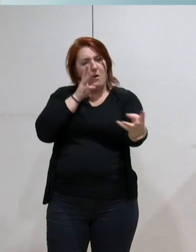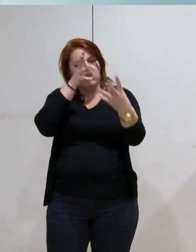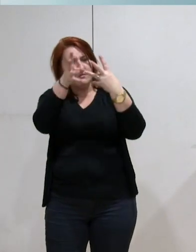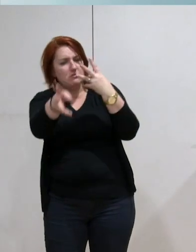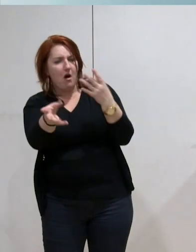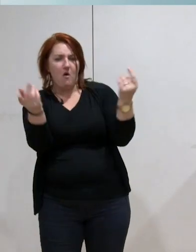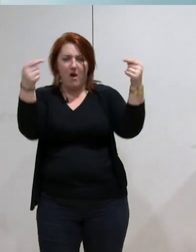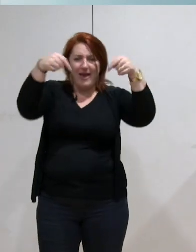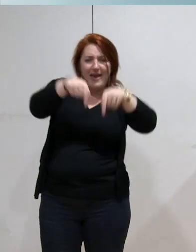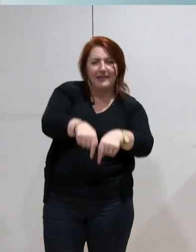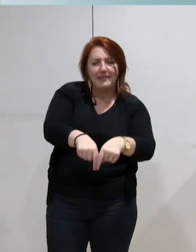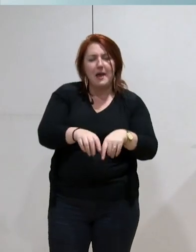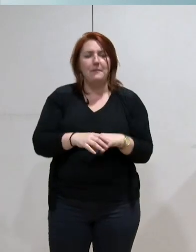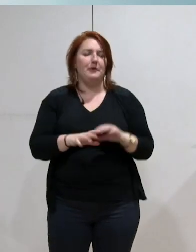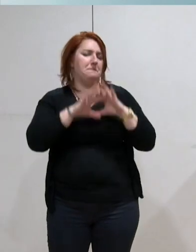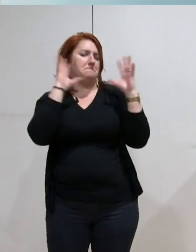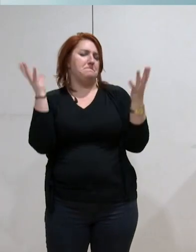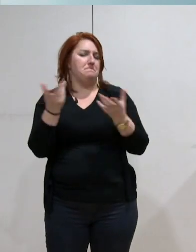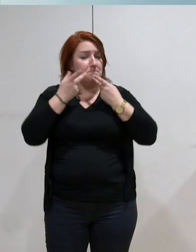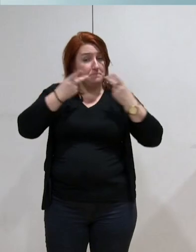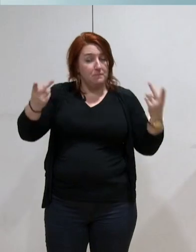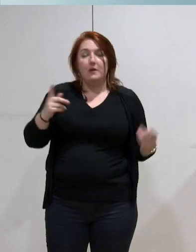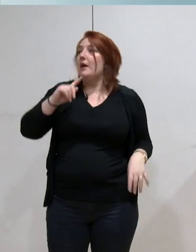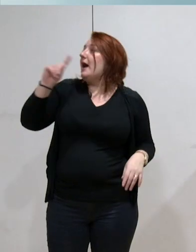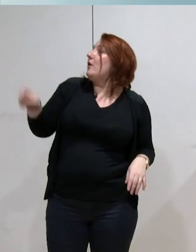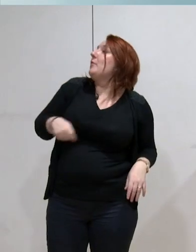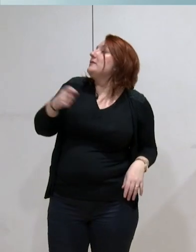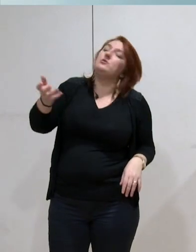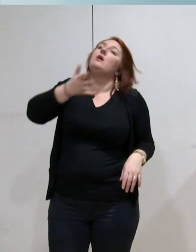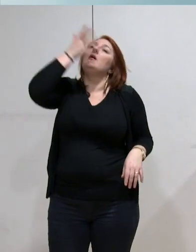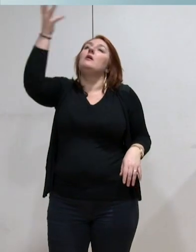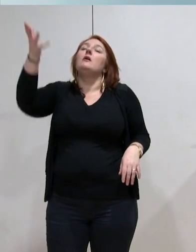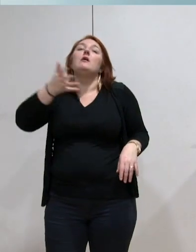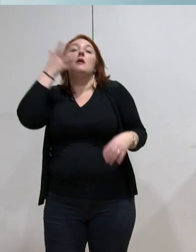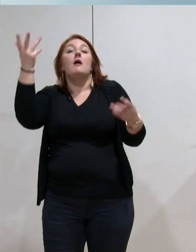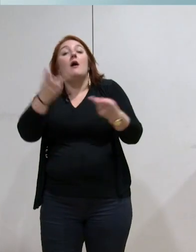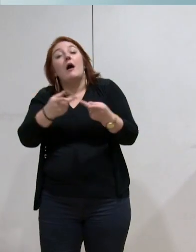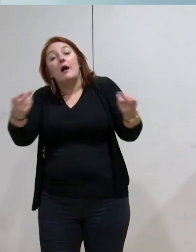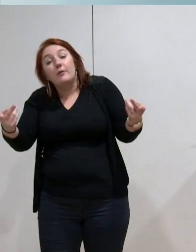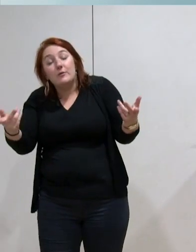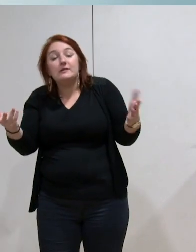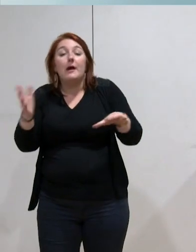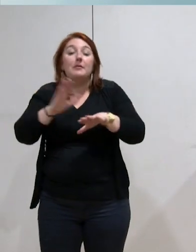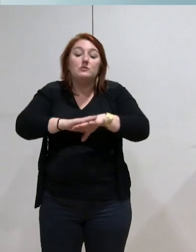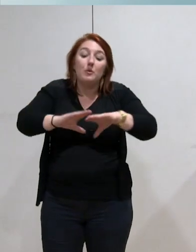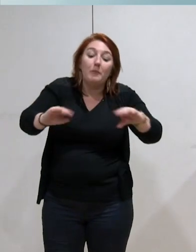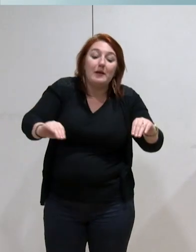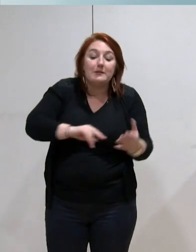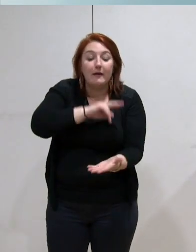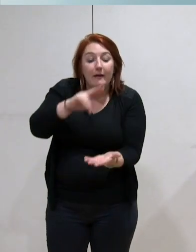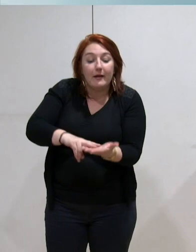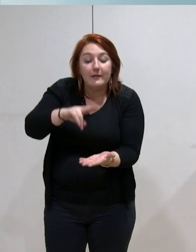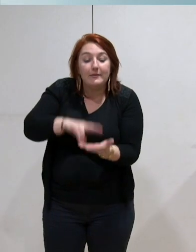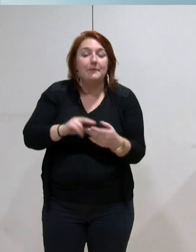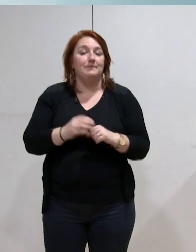d'équité alors bien sûr il y a des effets d'annonce et puis après il y a la réalité la réalité c'est le conventionnement